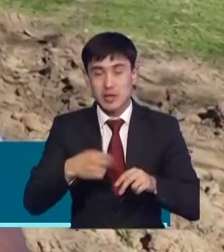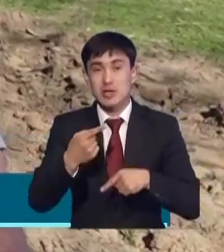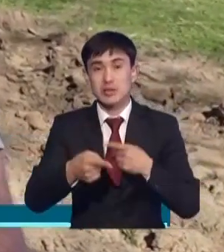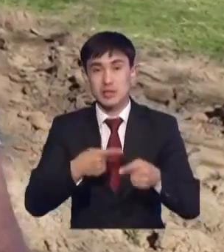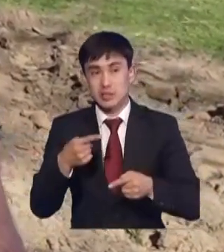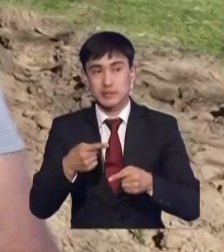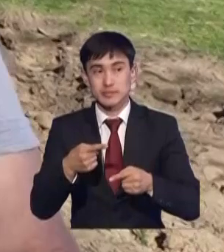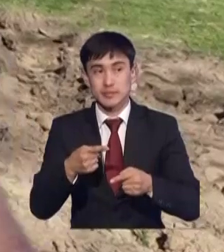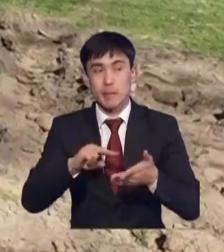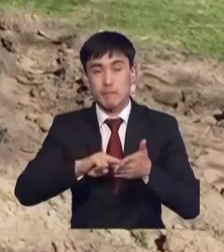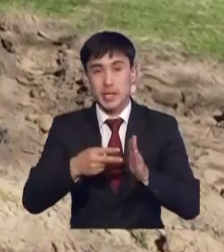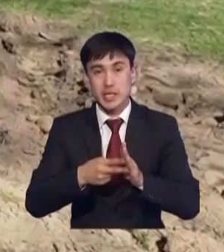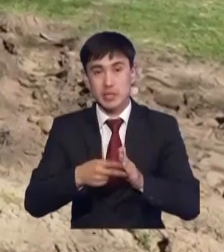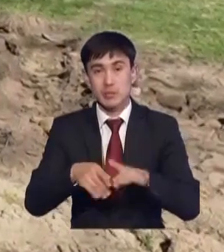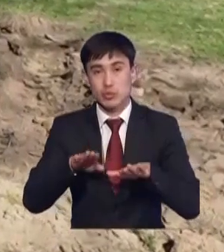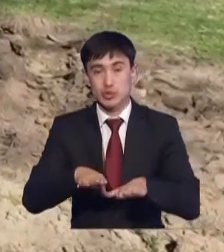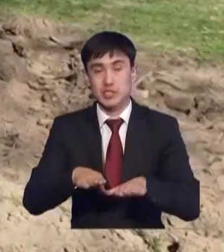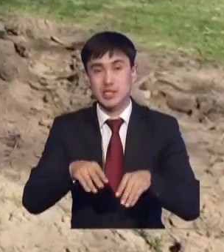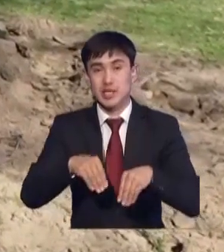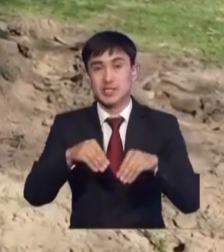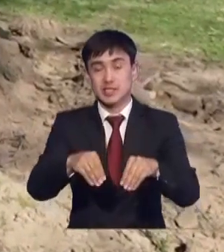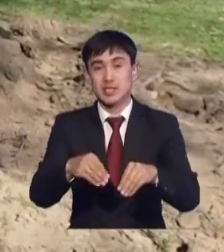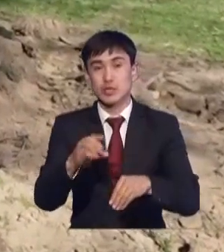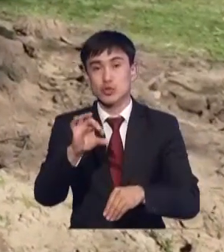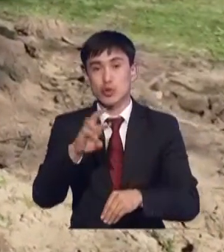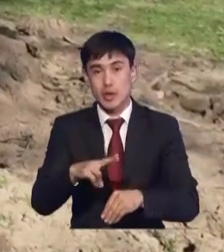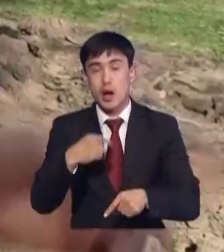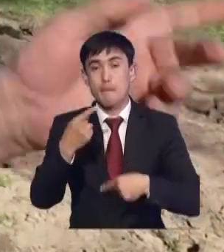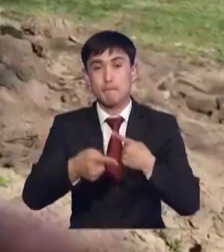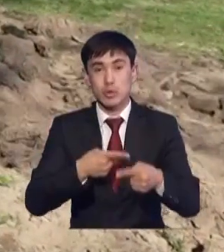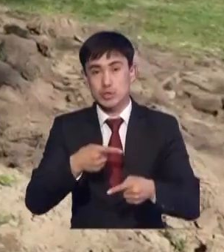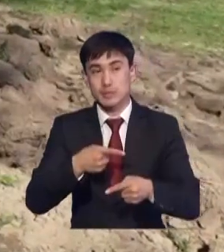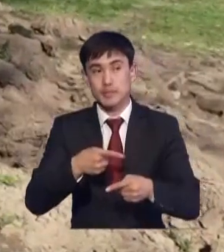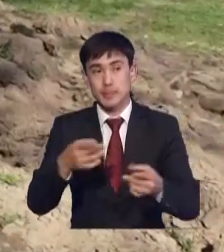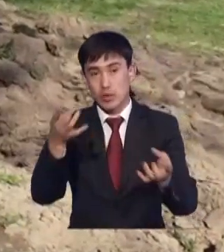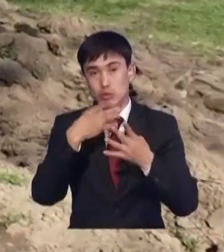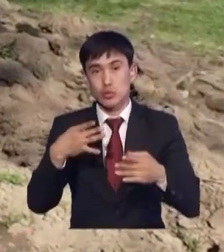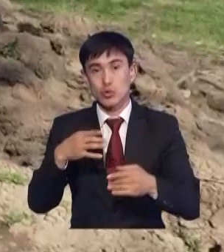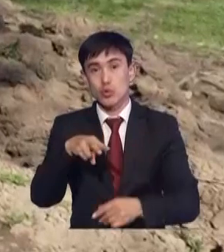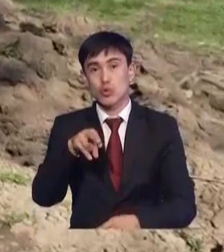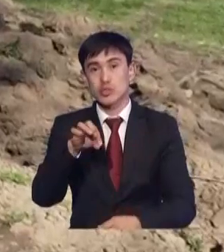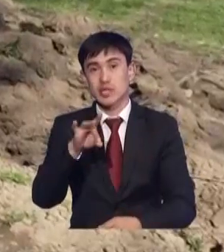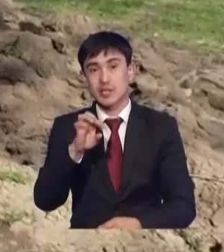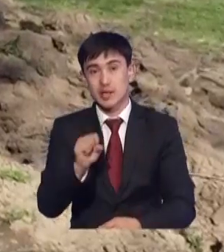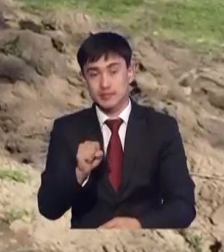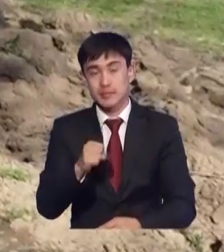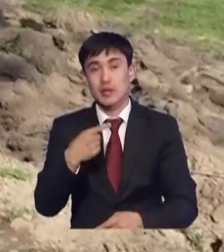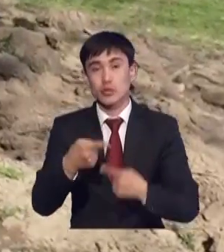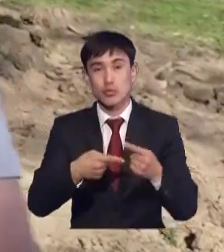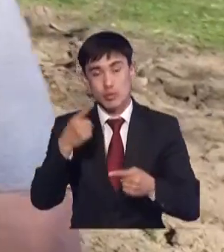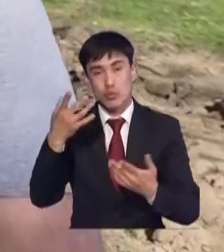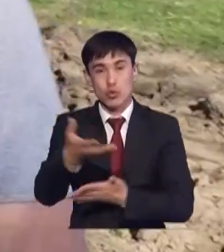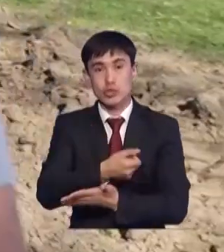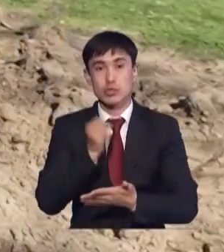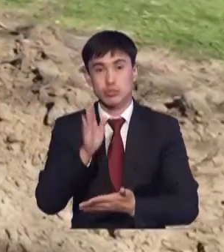пахоты планируем на этом участке сеять сою после травяных культур люцерны думаем урожай в